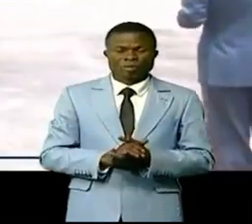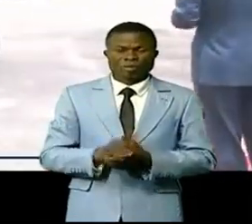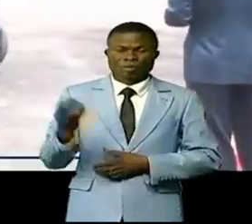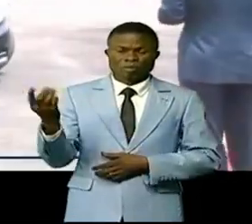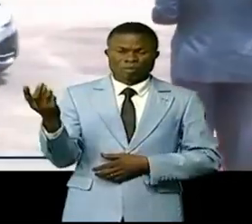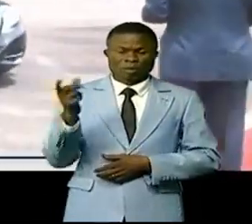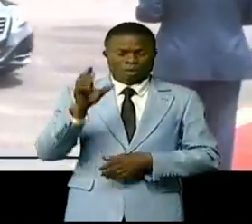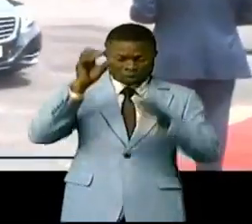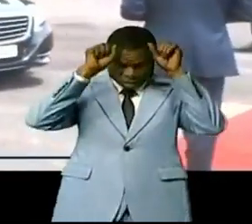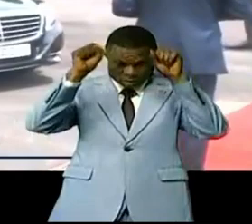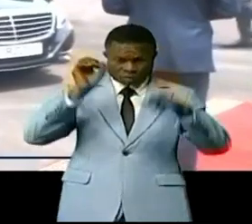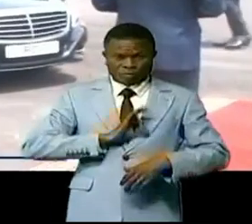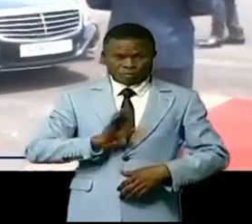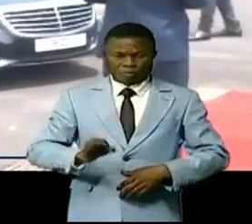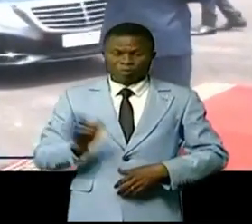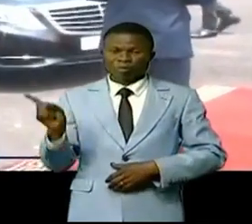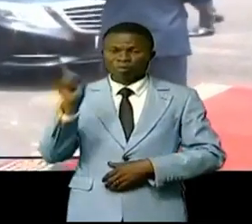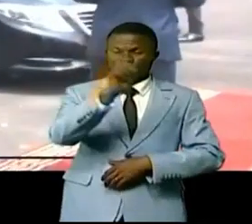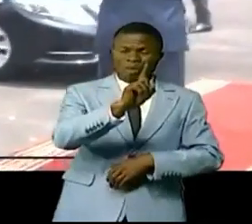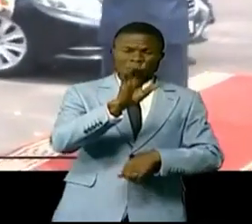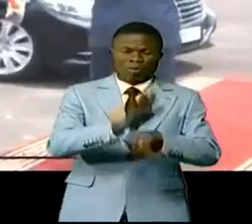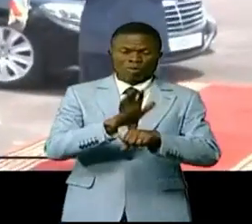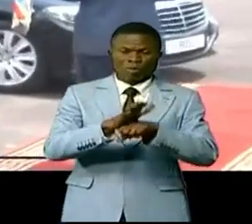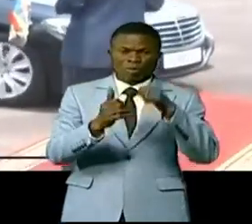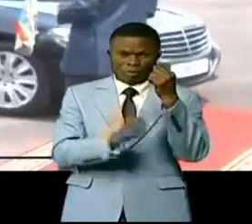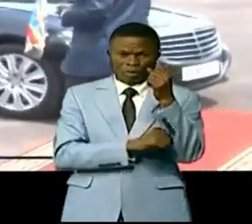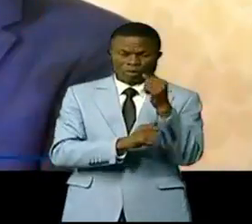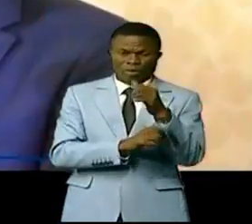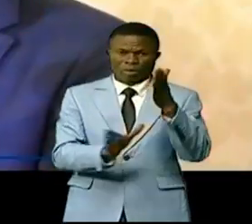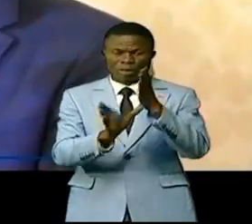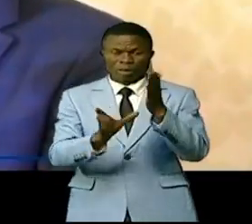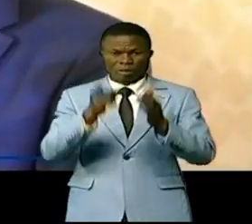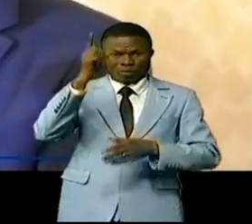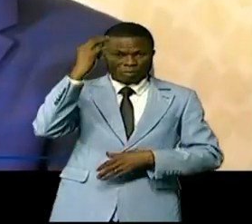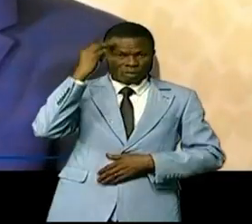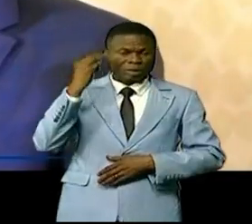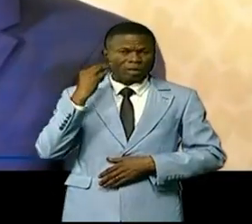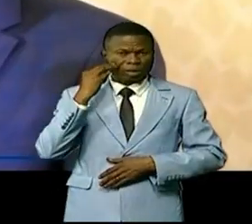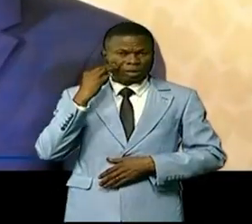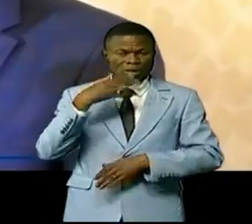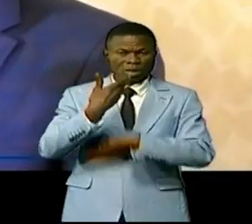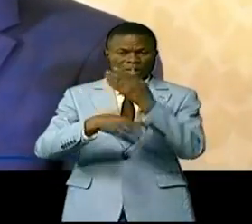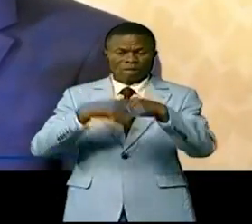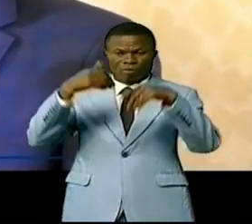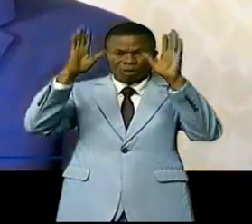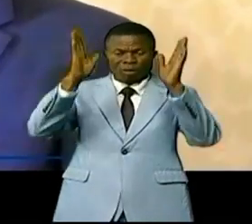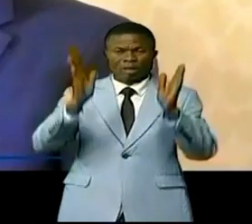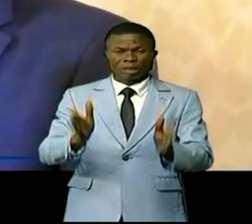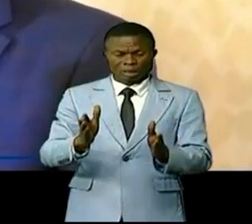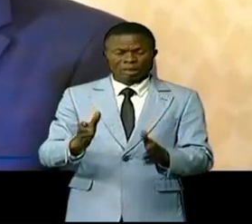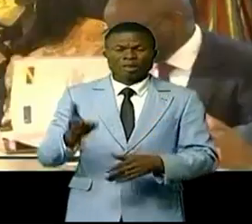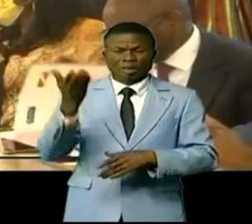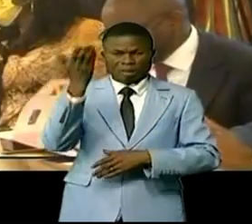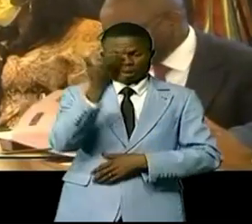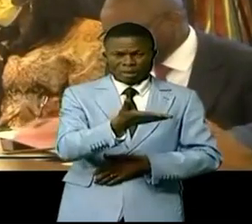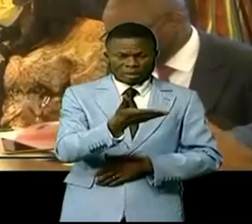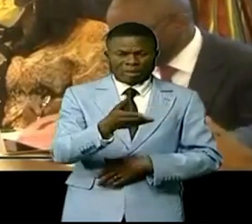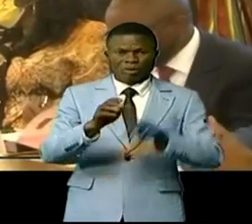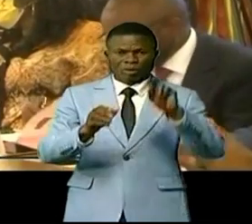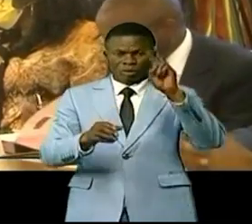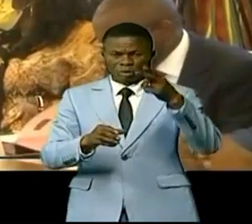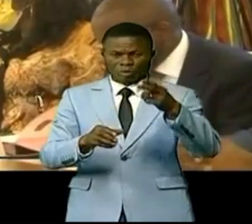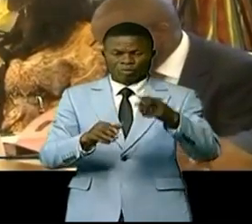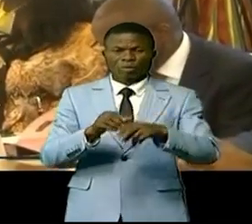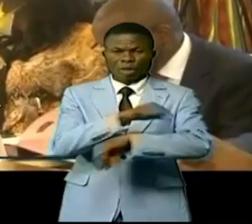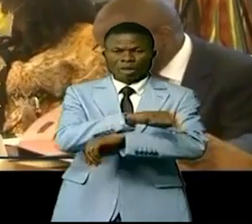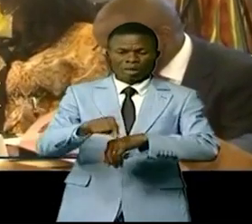étaient accompagnés d'une forte délégation dont le vice-premier ministre et ministre des Affaires étrangères, Christophe Lutundula, la dirkaba du